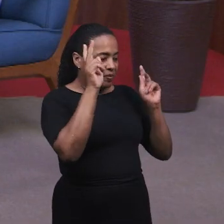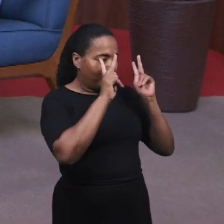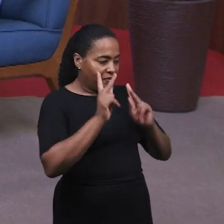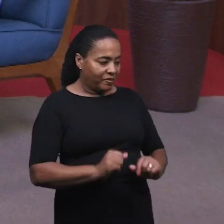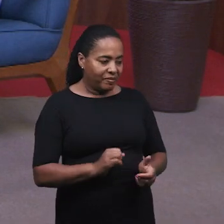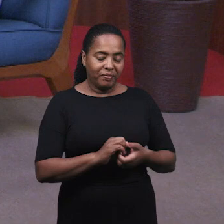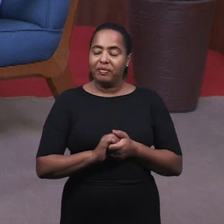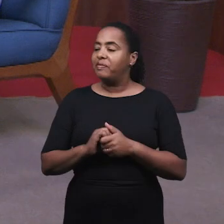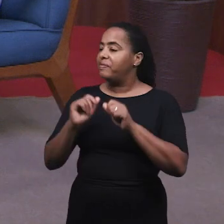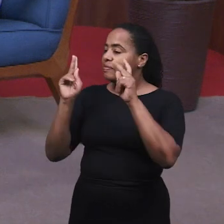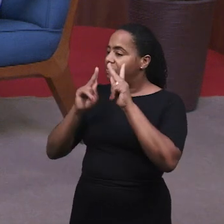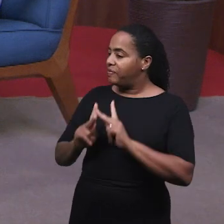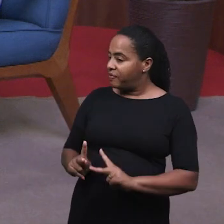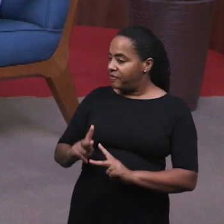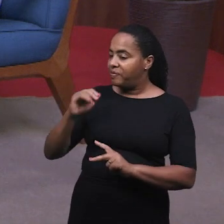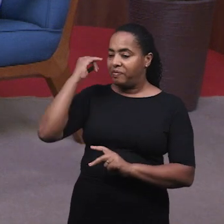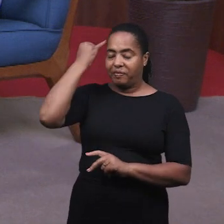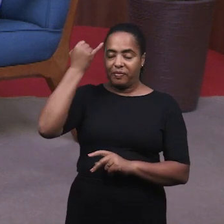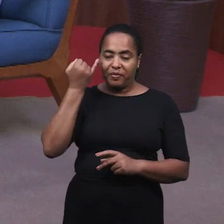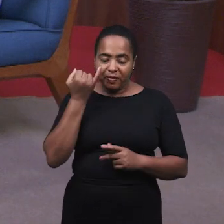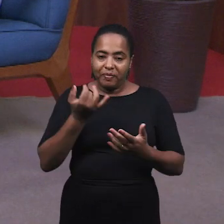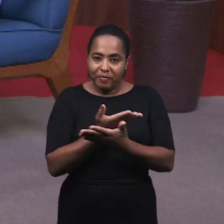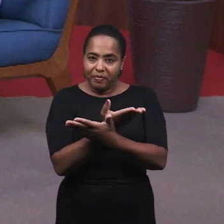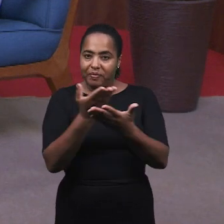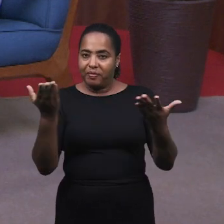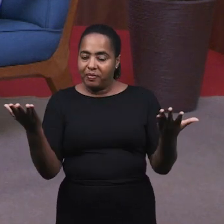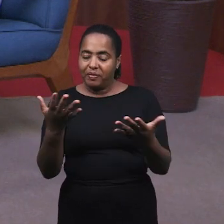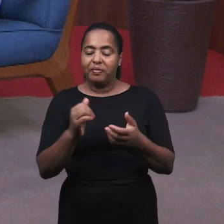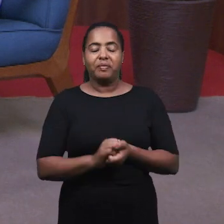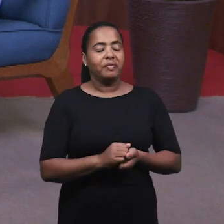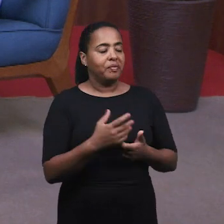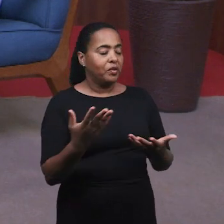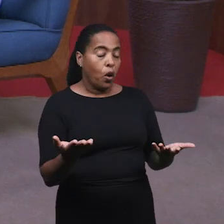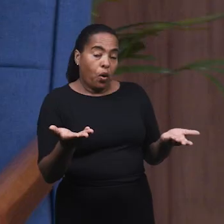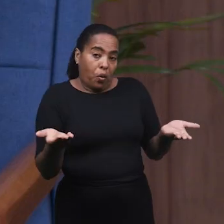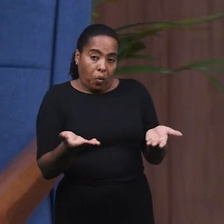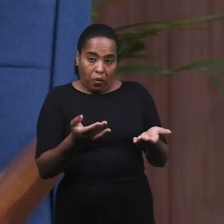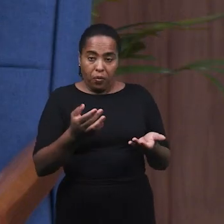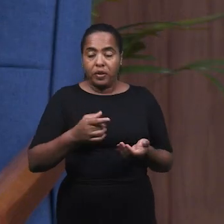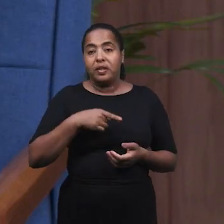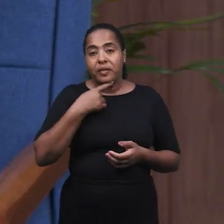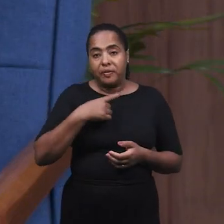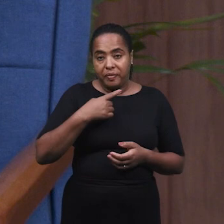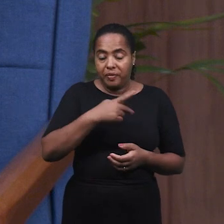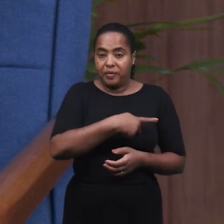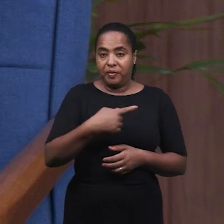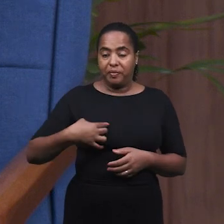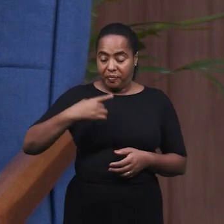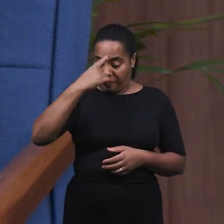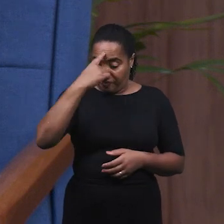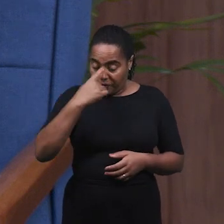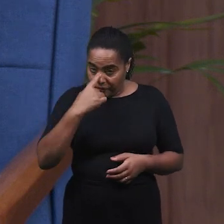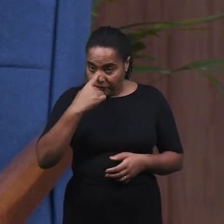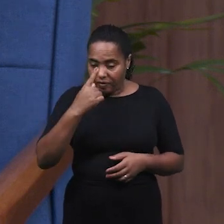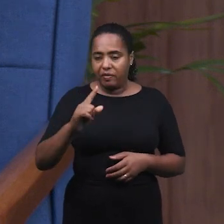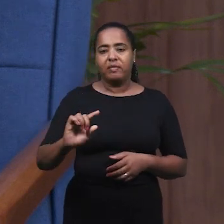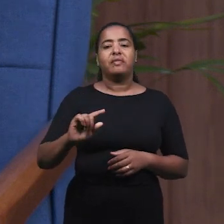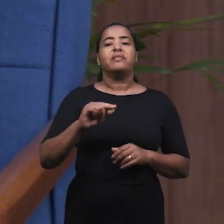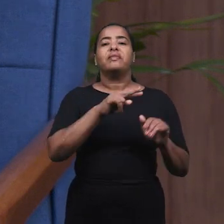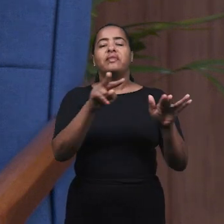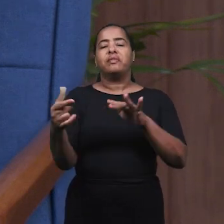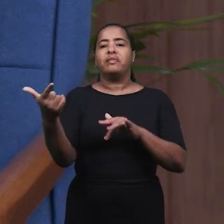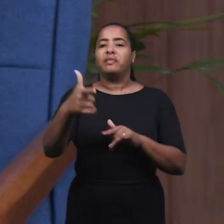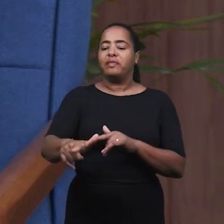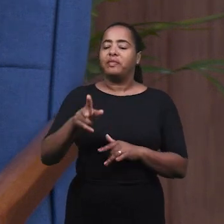Souza. Serge, la paix du Seigneur soit bienvenue. Pasteur Josias, la paix du Seigneur à tous. Aujourd'hui, le pasteur Daniel n'a pas pu venir. La